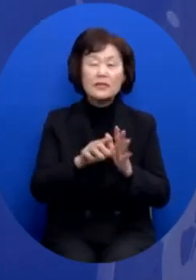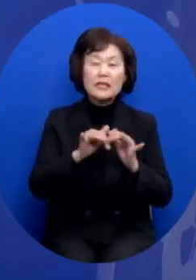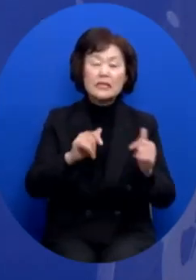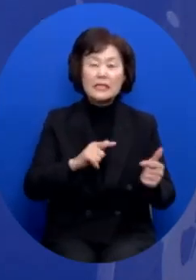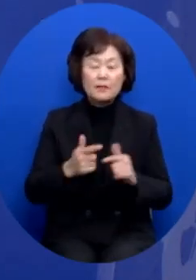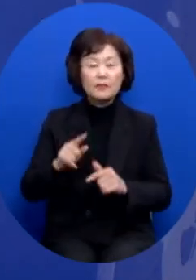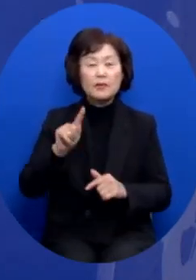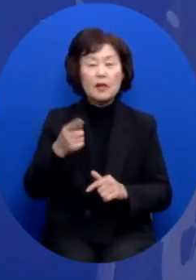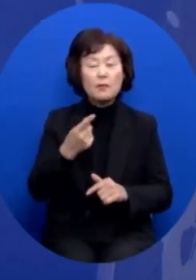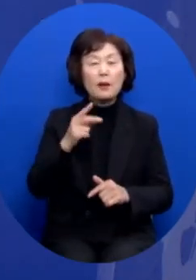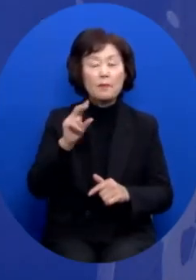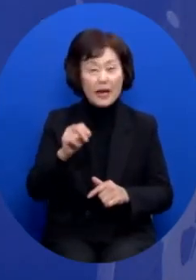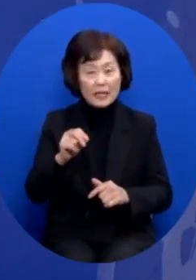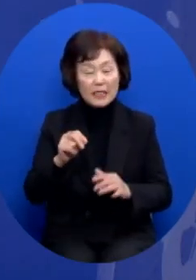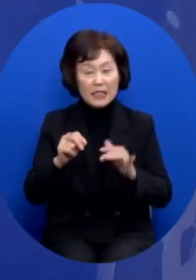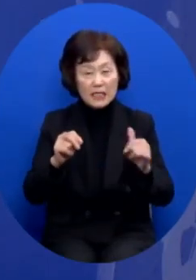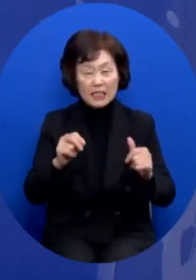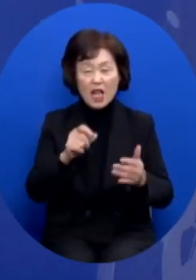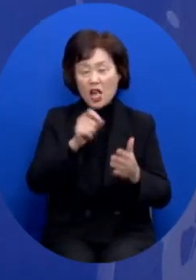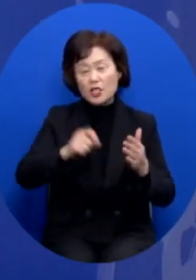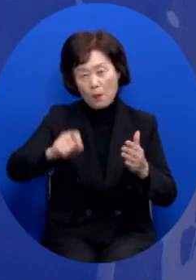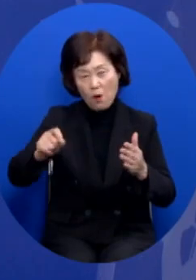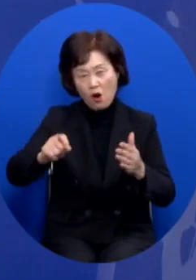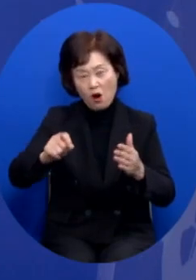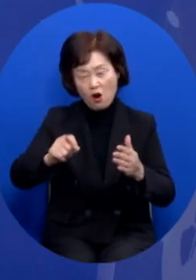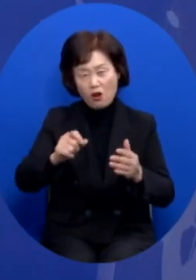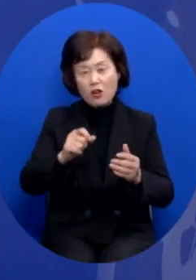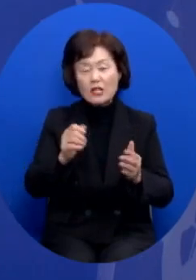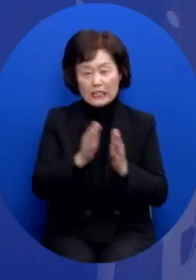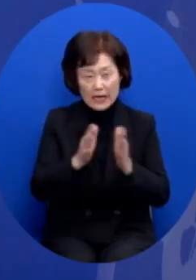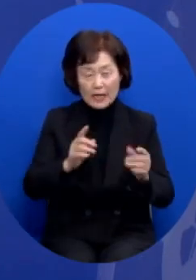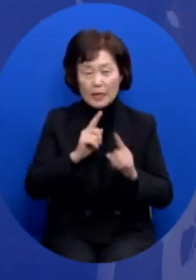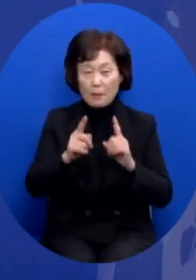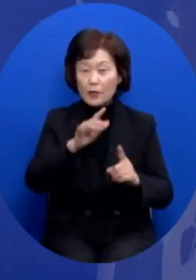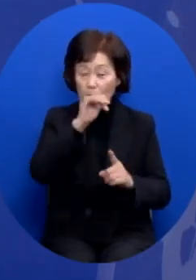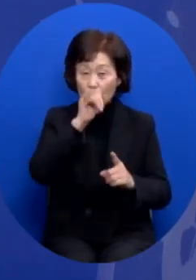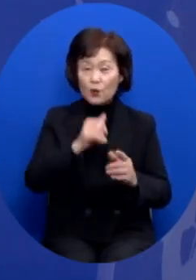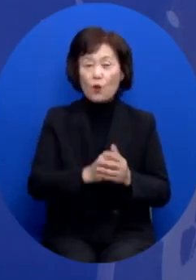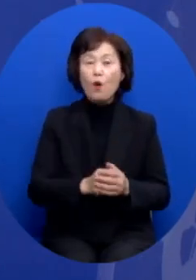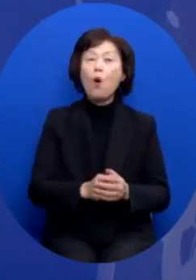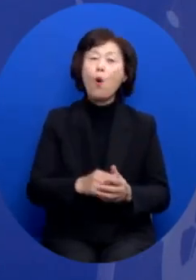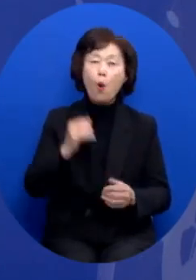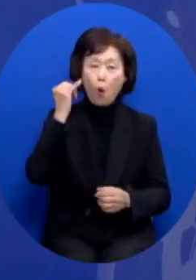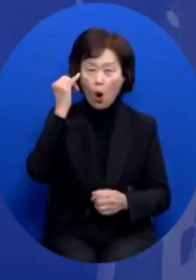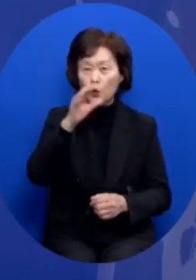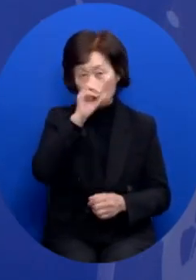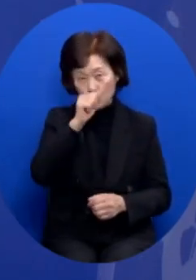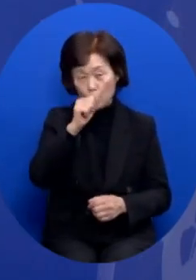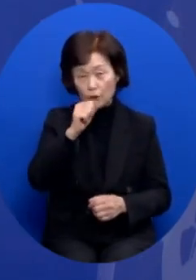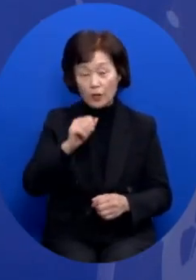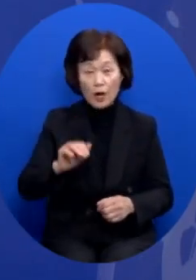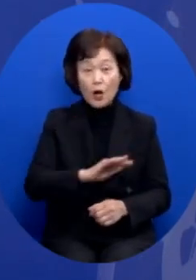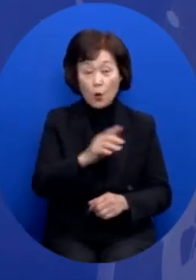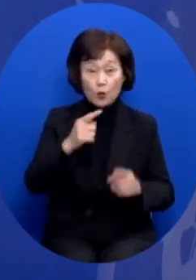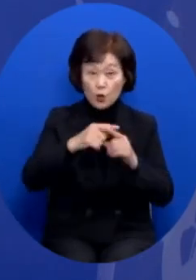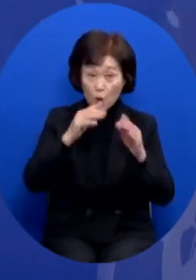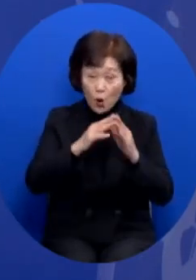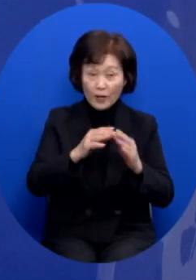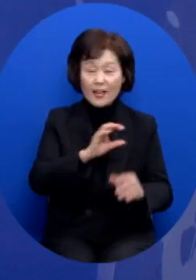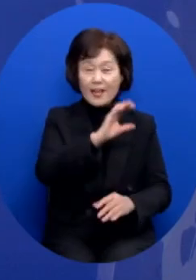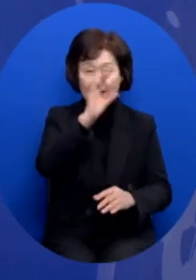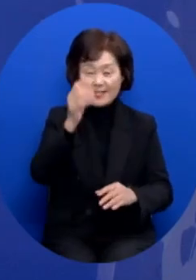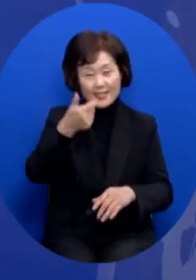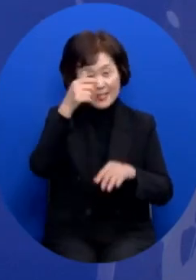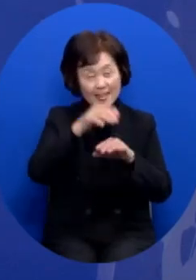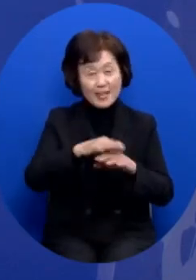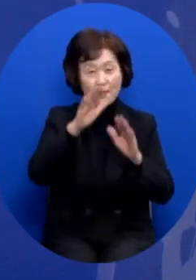서명운동하자 이런 반응도 있고요. 네. 조용히 빛난 밤도 좋겠다는 아이디어, 우리 교회는 성탄 예배 때 이 소장이